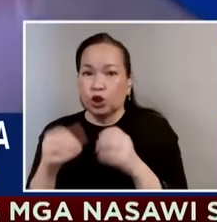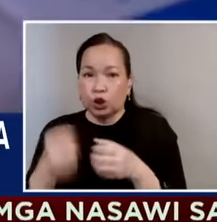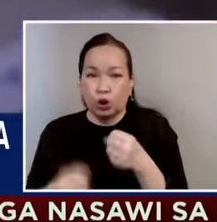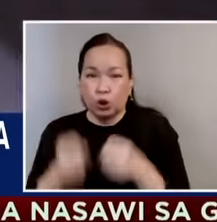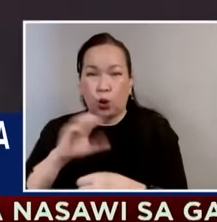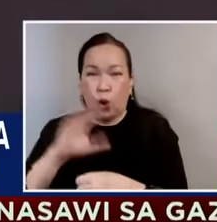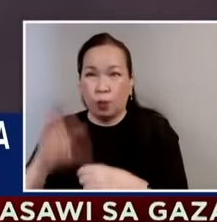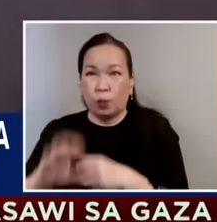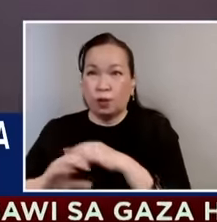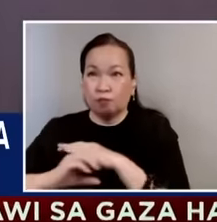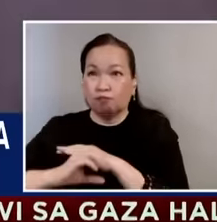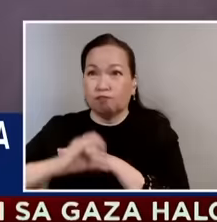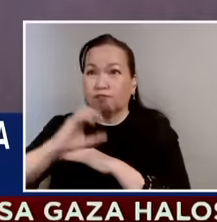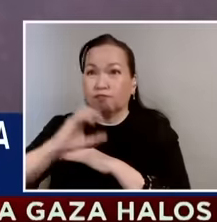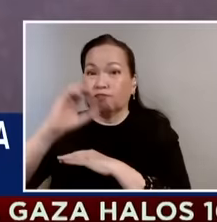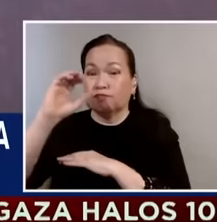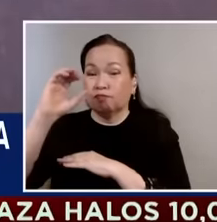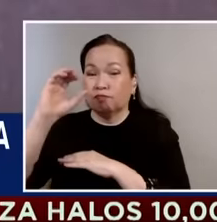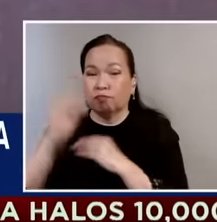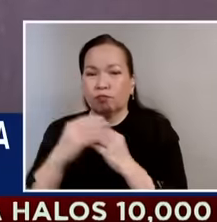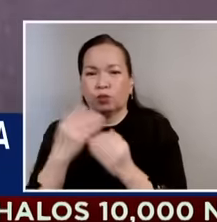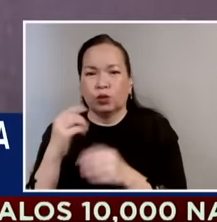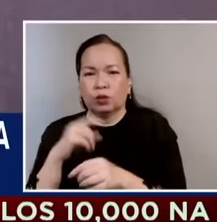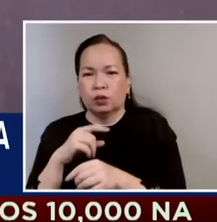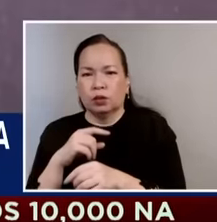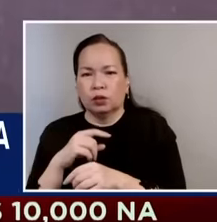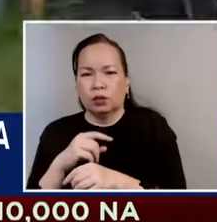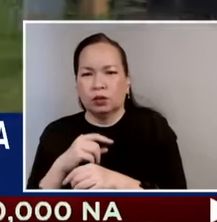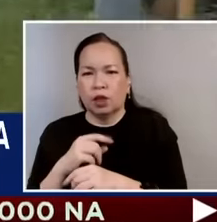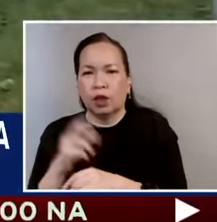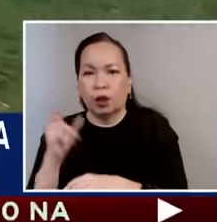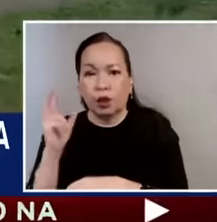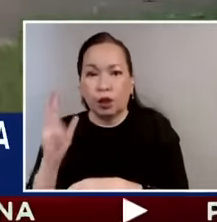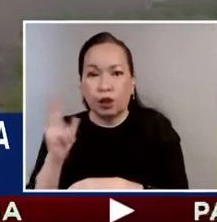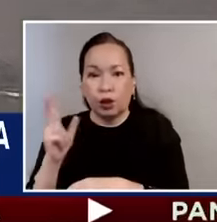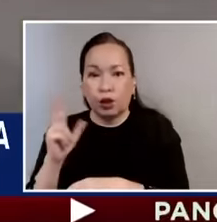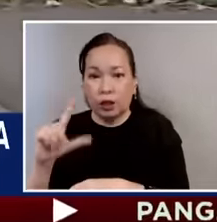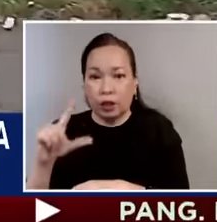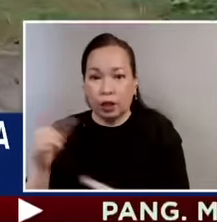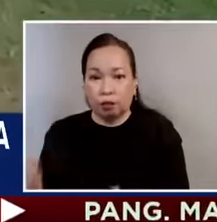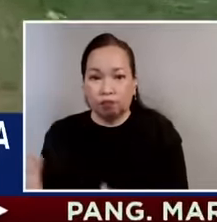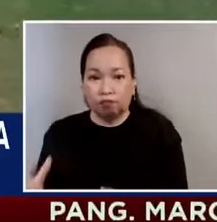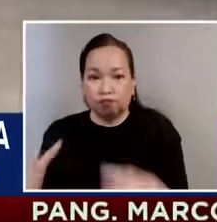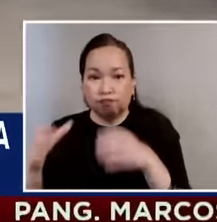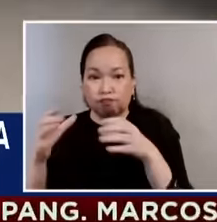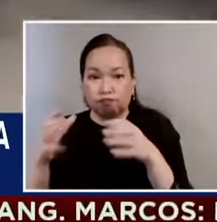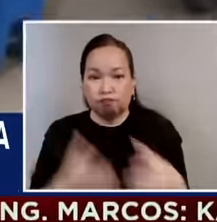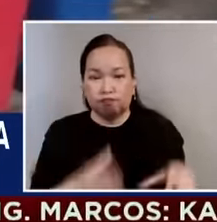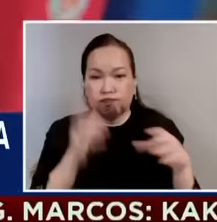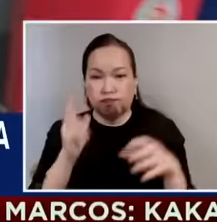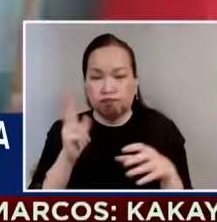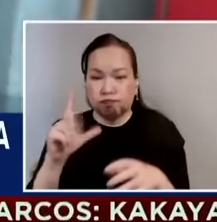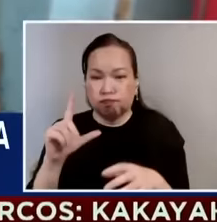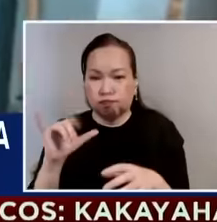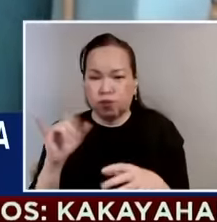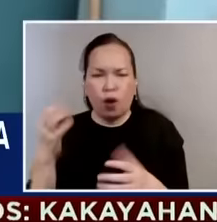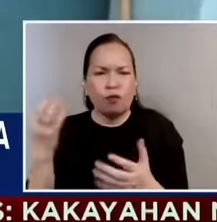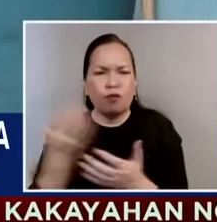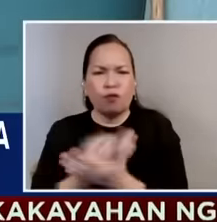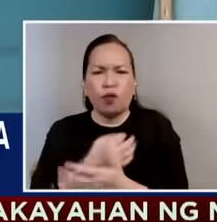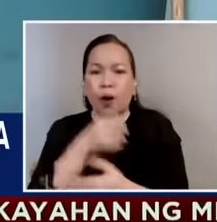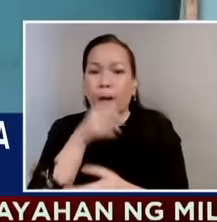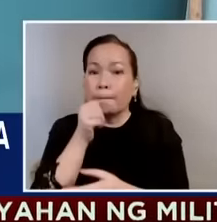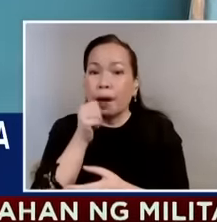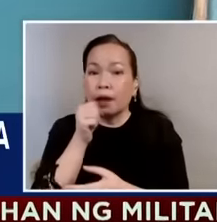gatas na umabot na ng nasa 30 litro. At ang sariwang gatas ay dinala kagad sa